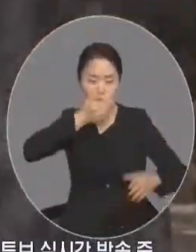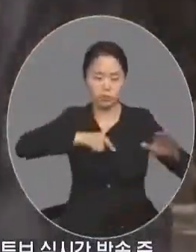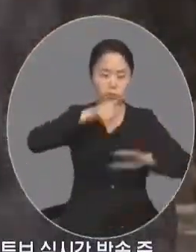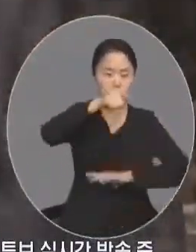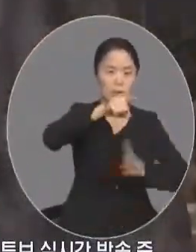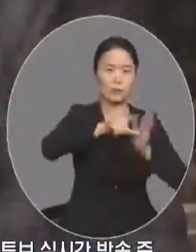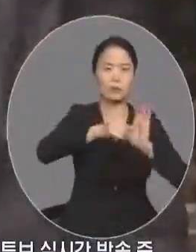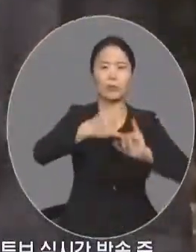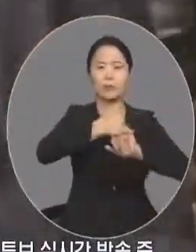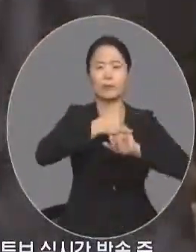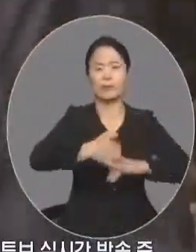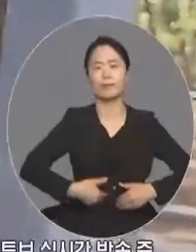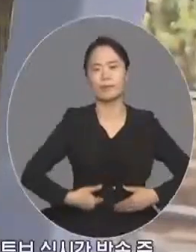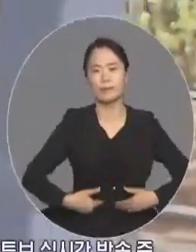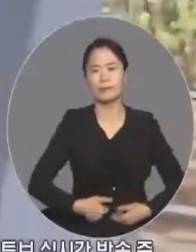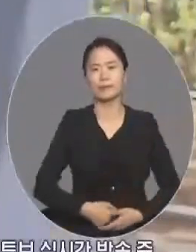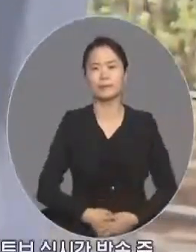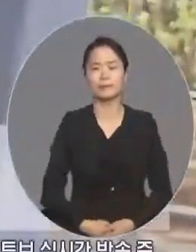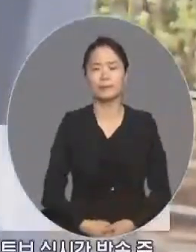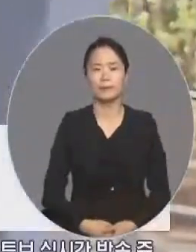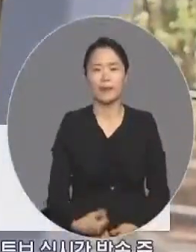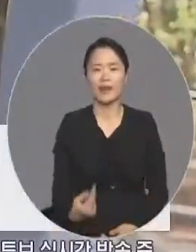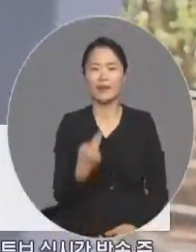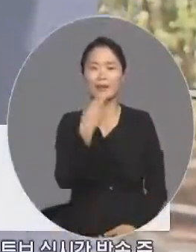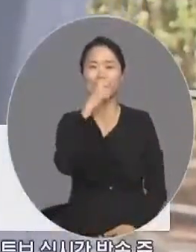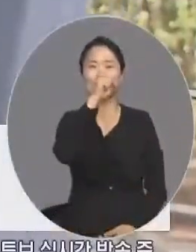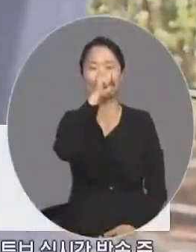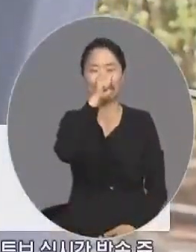필수품입니다. 바닷가 보면 공기 좋은데